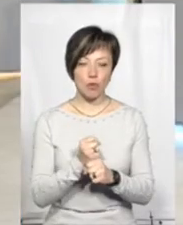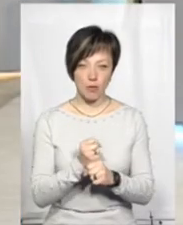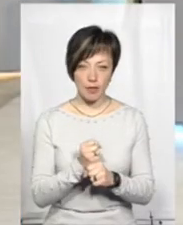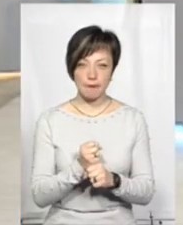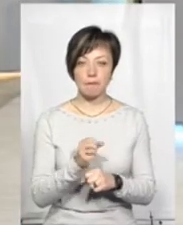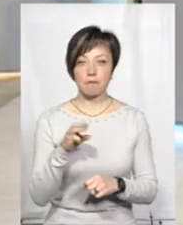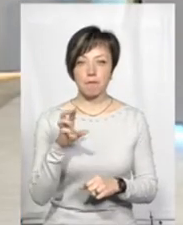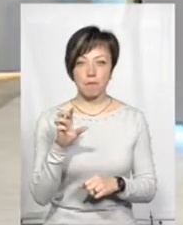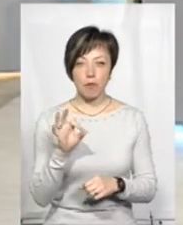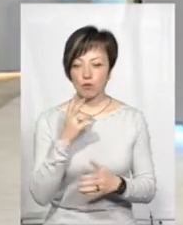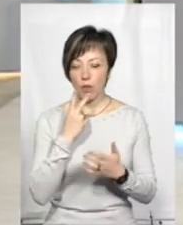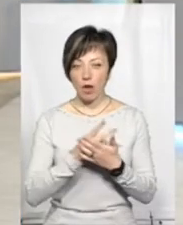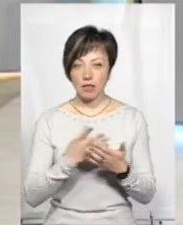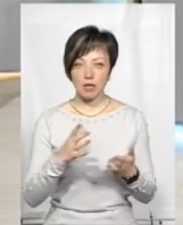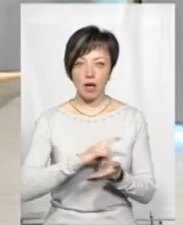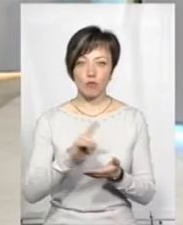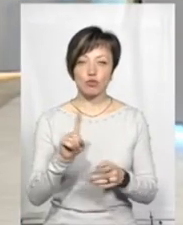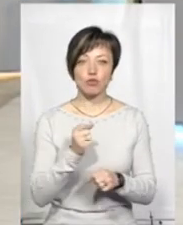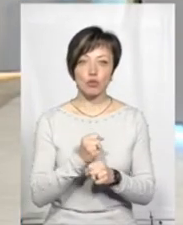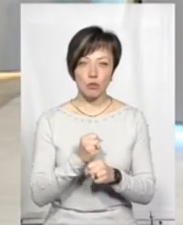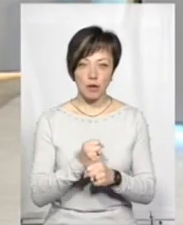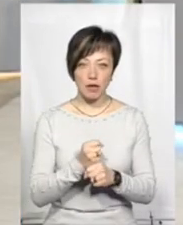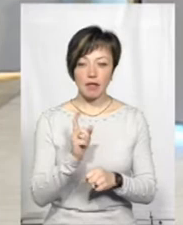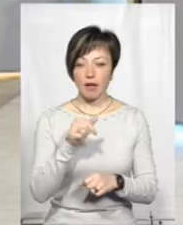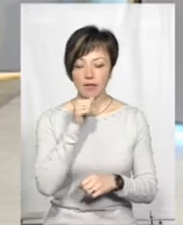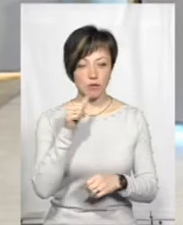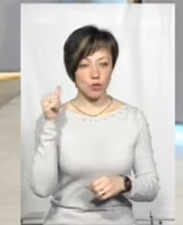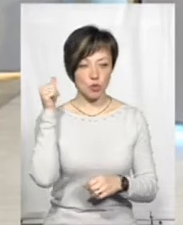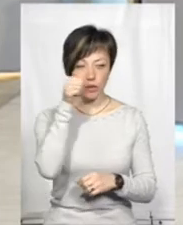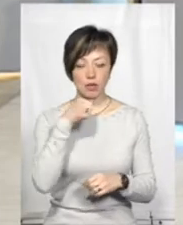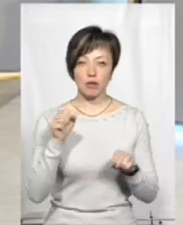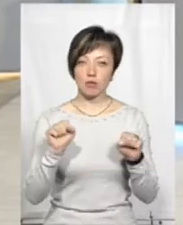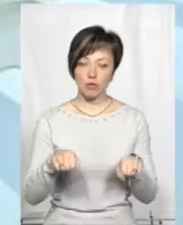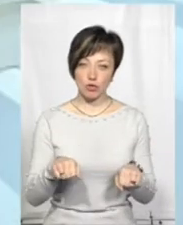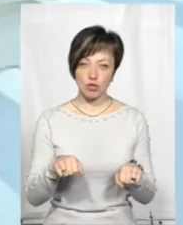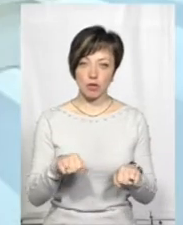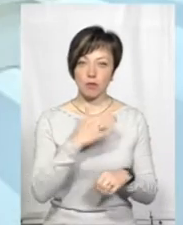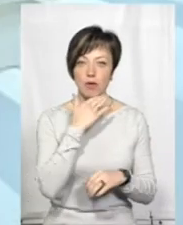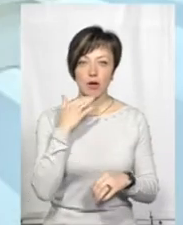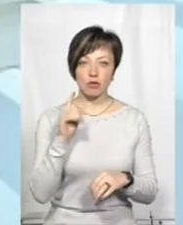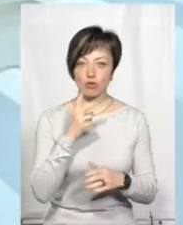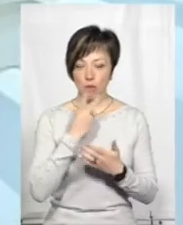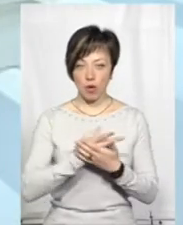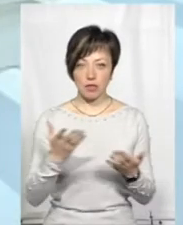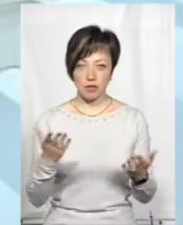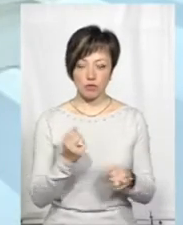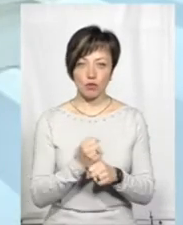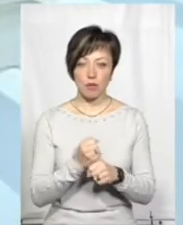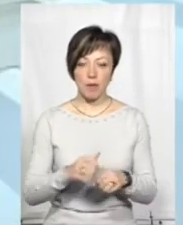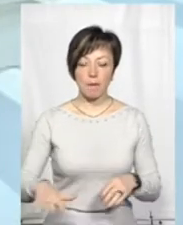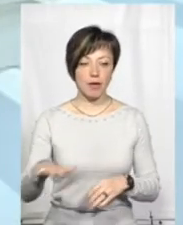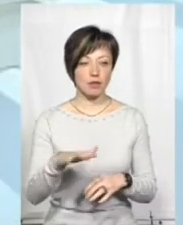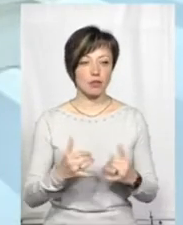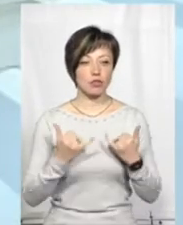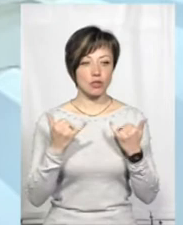тому що там, щоб показати в аеропорту, що зроблено, навіть за, навіть за минулий рік, це можна багато чого показати. Там ми зробили